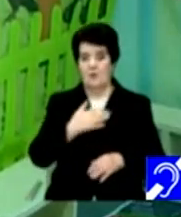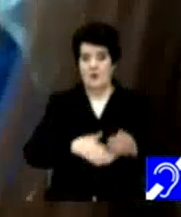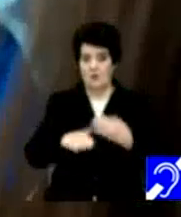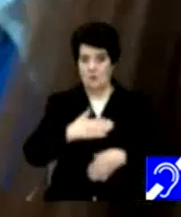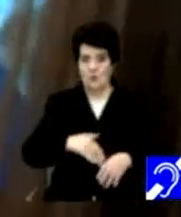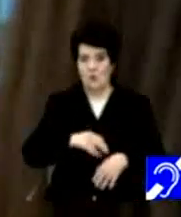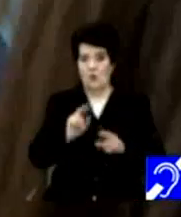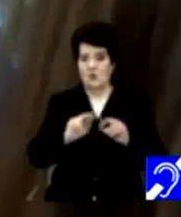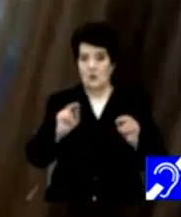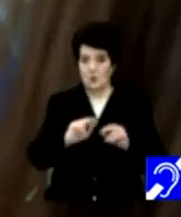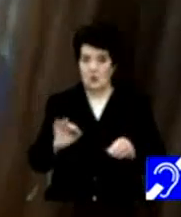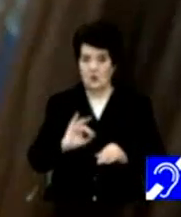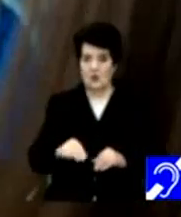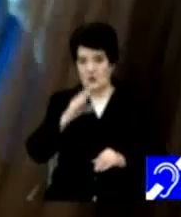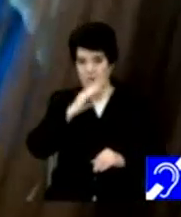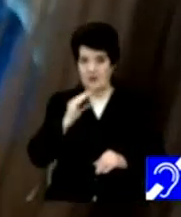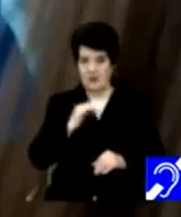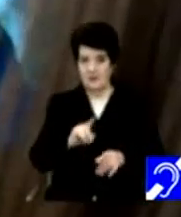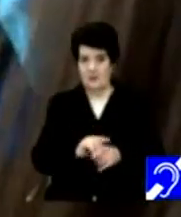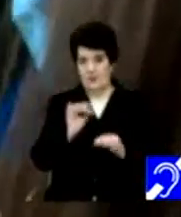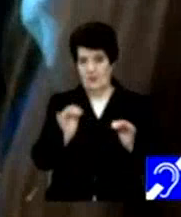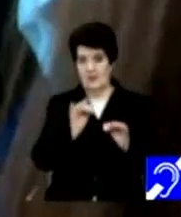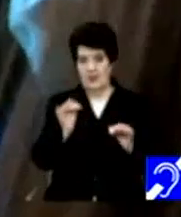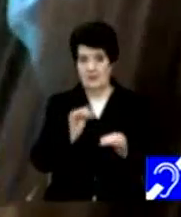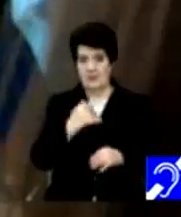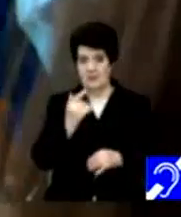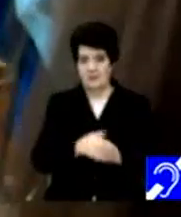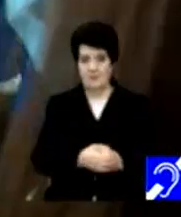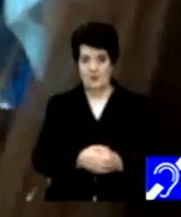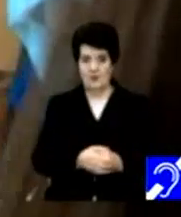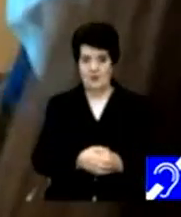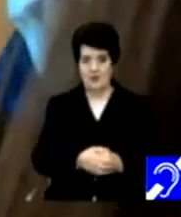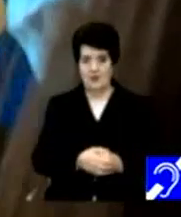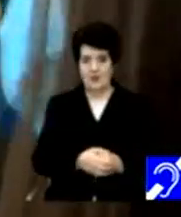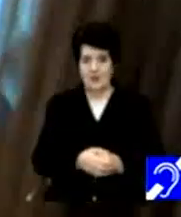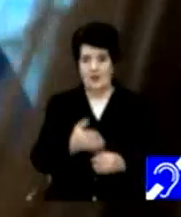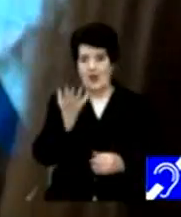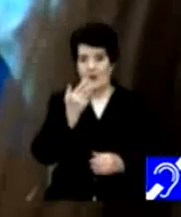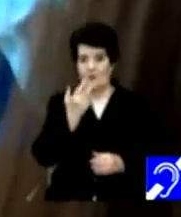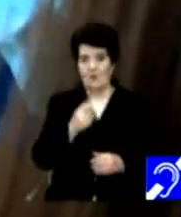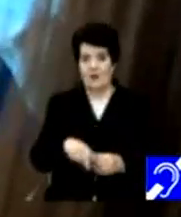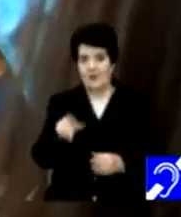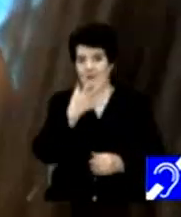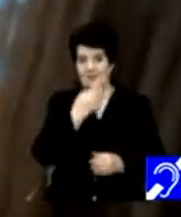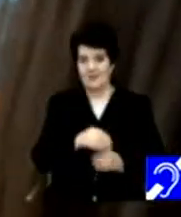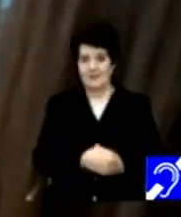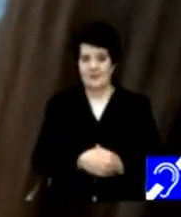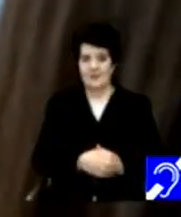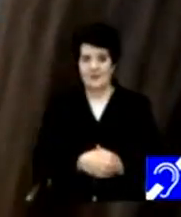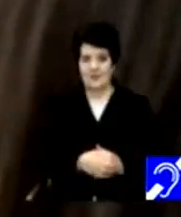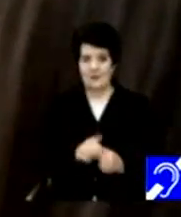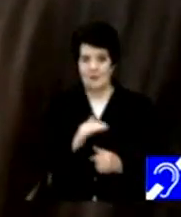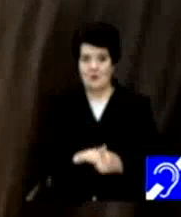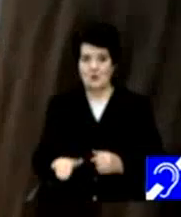bucurie. E interesant. Dar ce îți place cel mai mult la grădiniță? Scoloreț. Dar să te